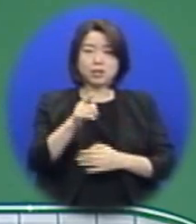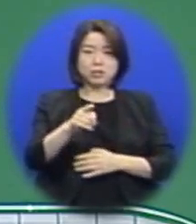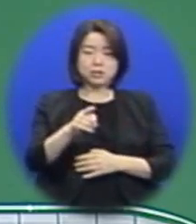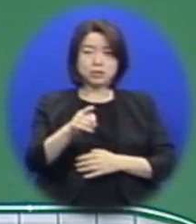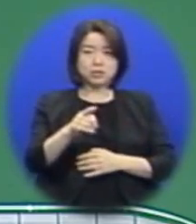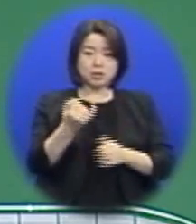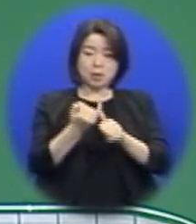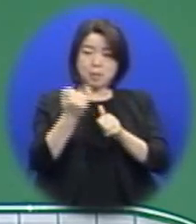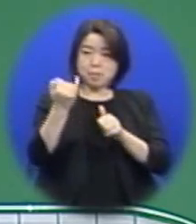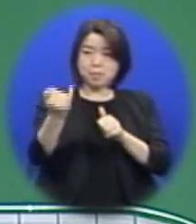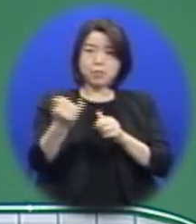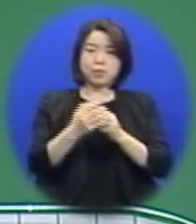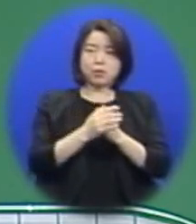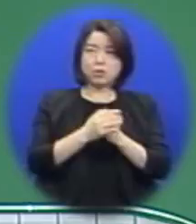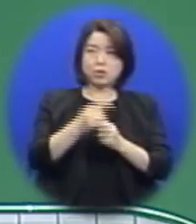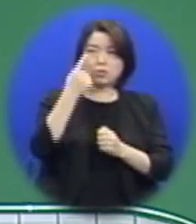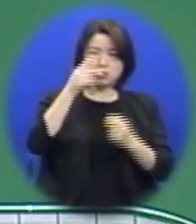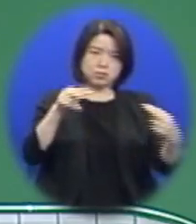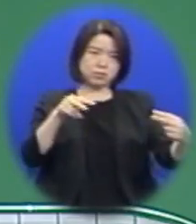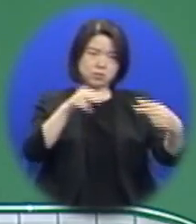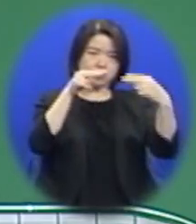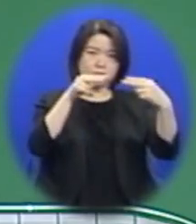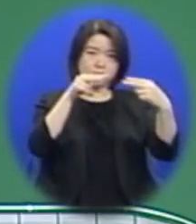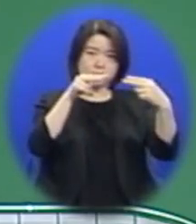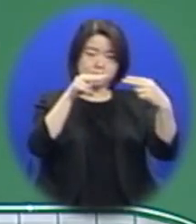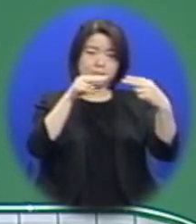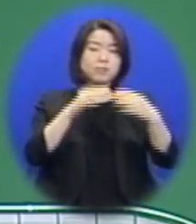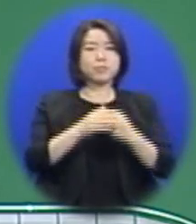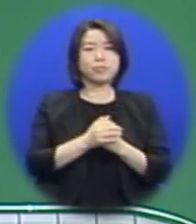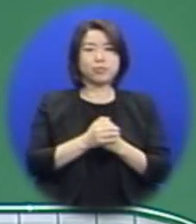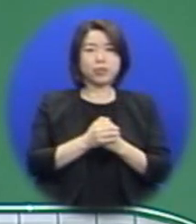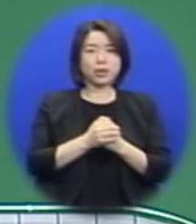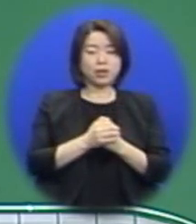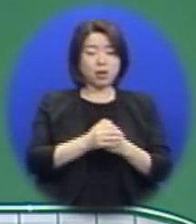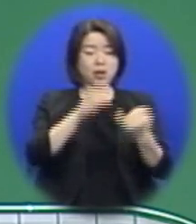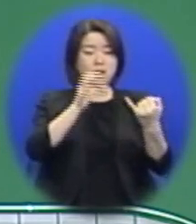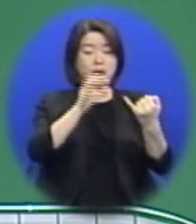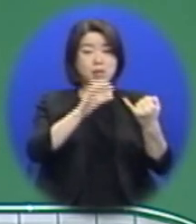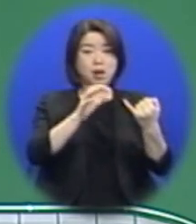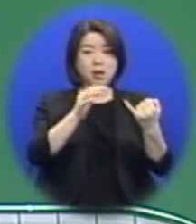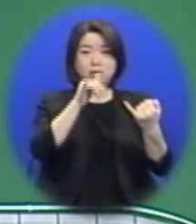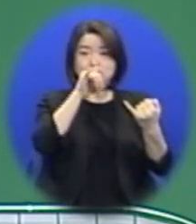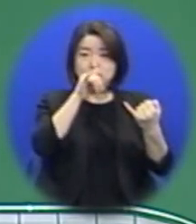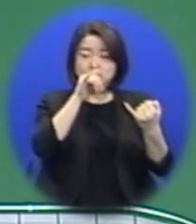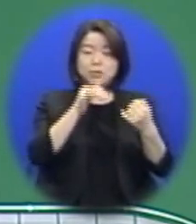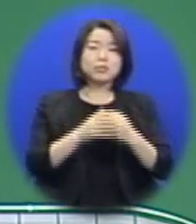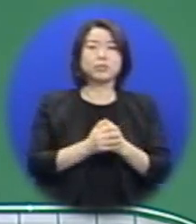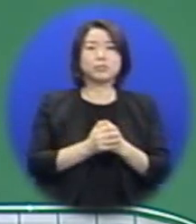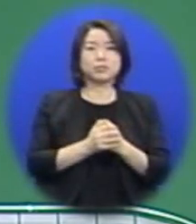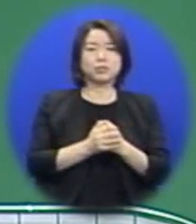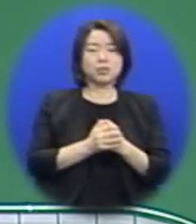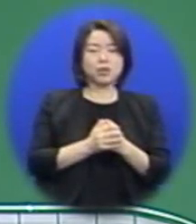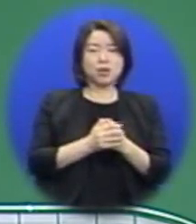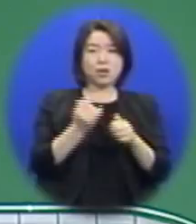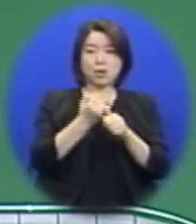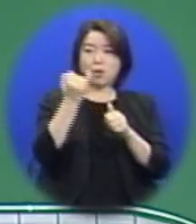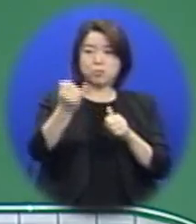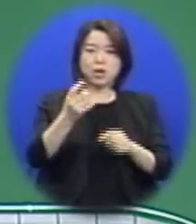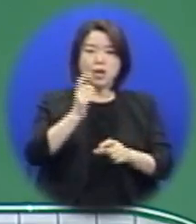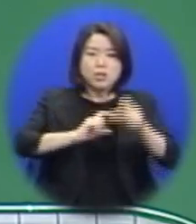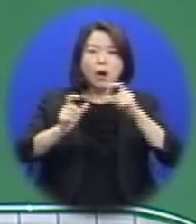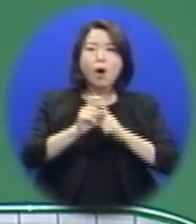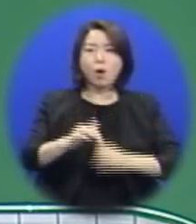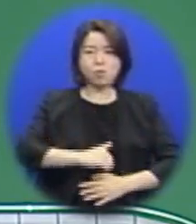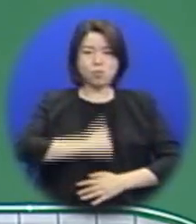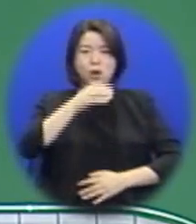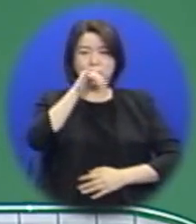사모님 눈을 똑바로 쳐다보면서 야단을 맞는 겁니다. 사모님이 막 엄청 화가